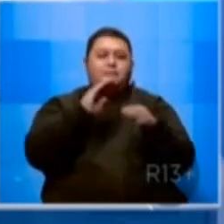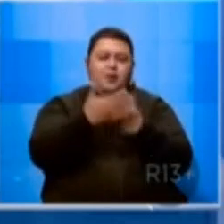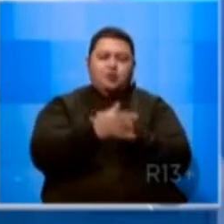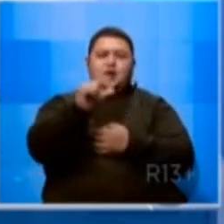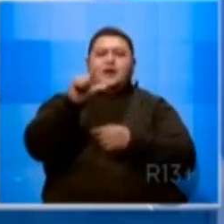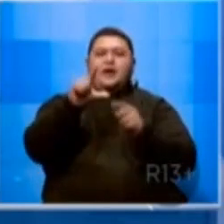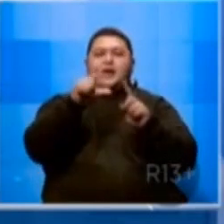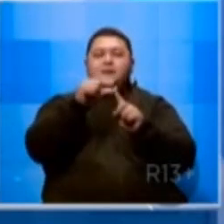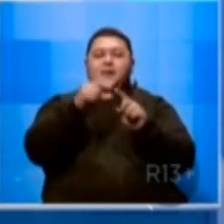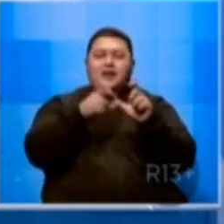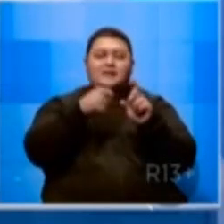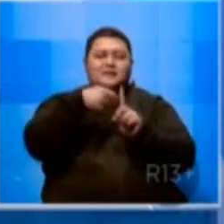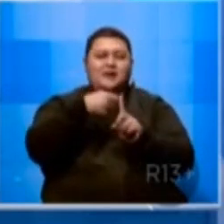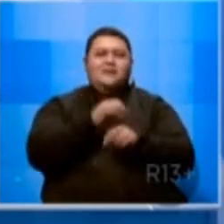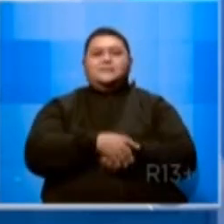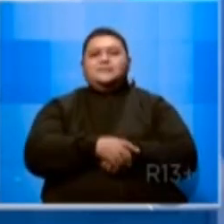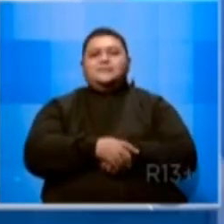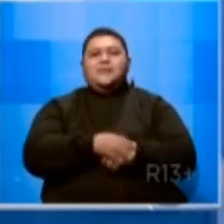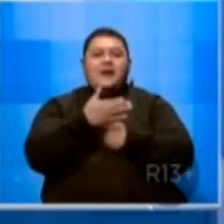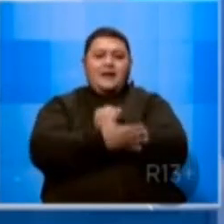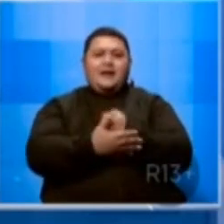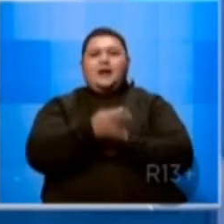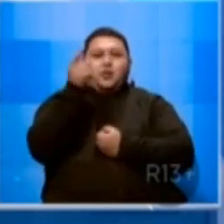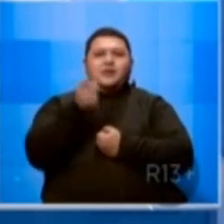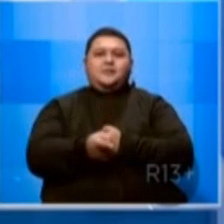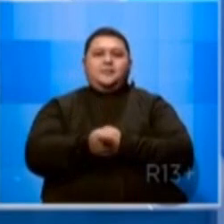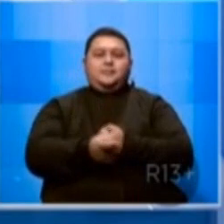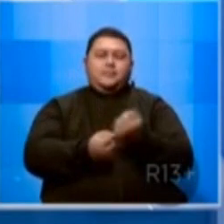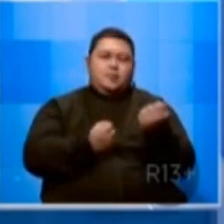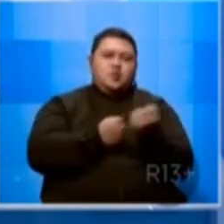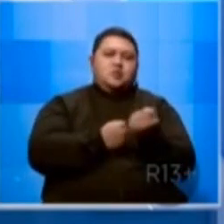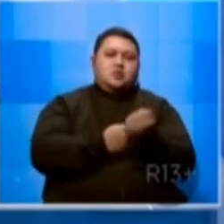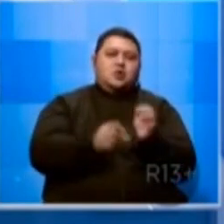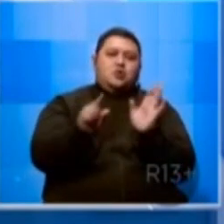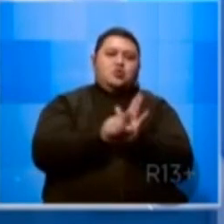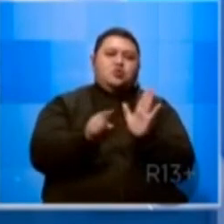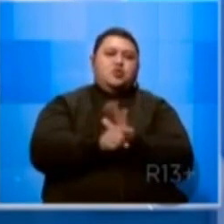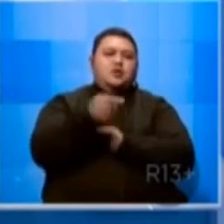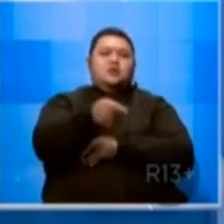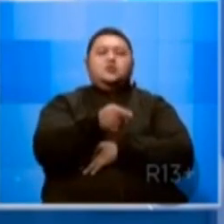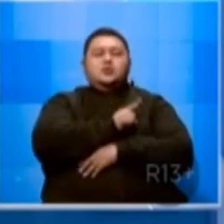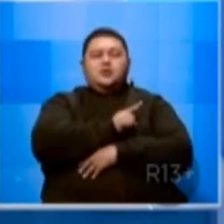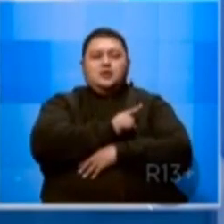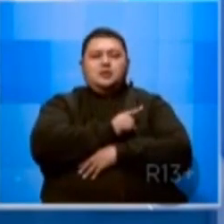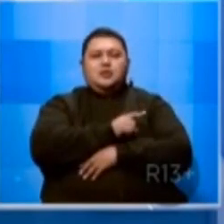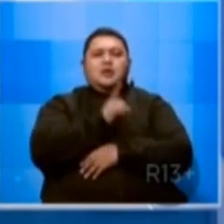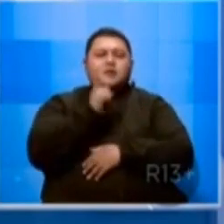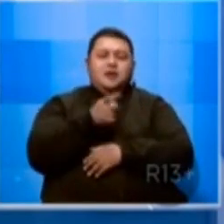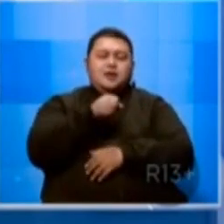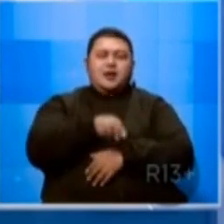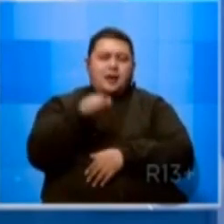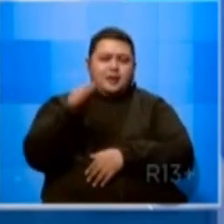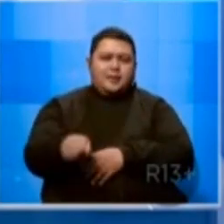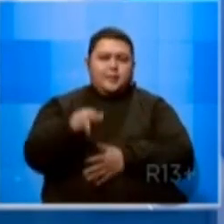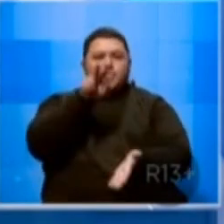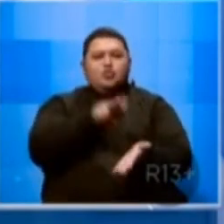dan korban oleh karenanya negara wajib mentaati undang-undang itu sendiri nah ini melalui majelis hakim